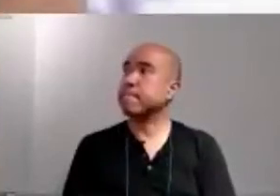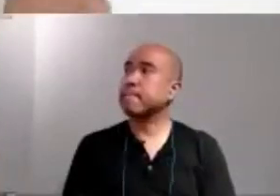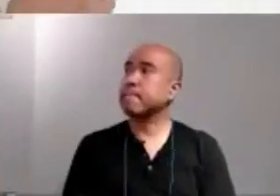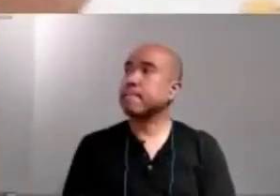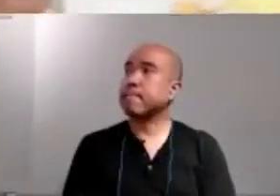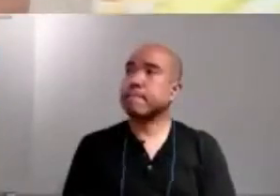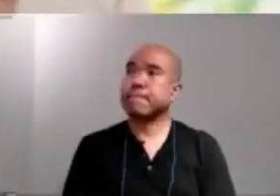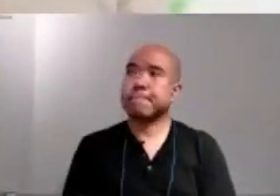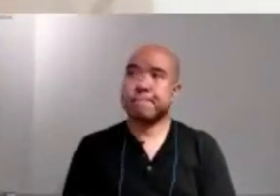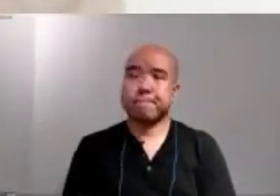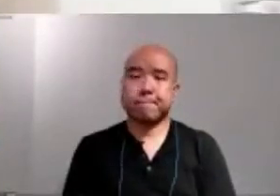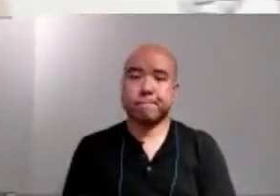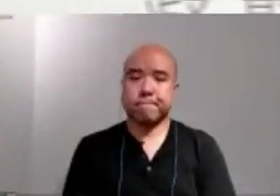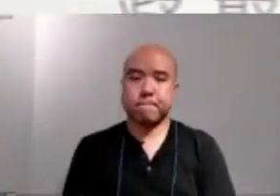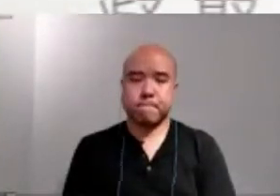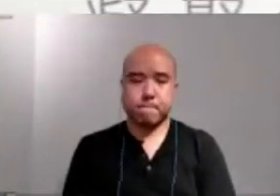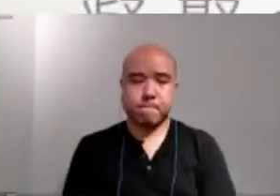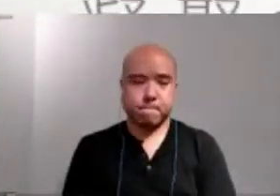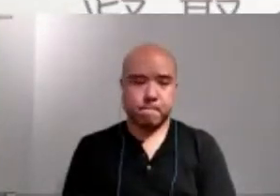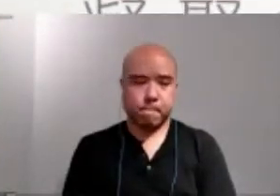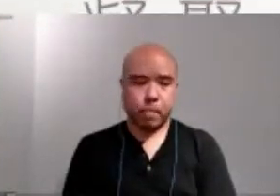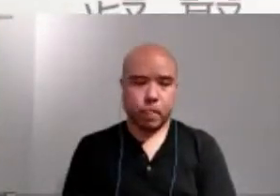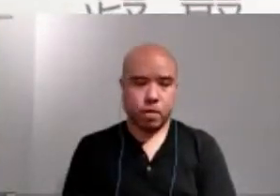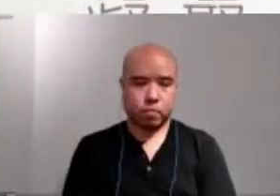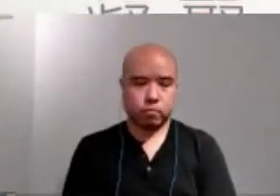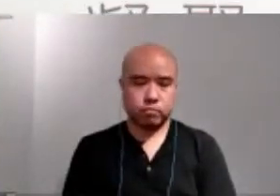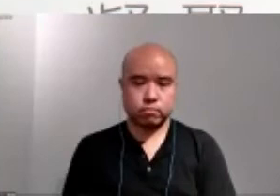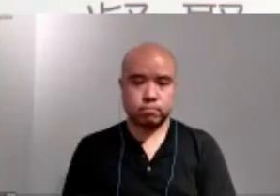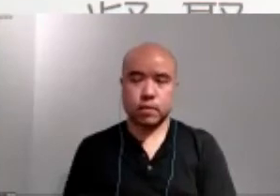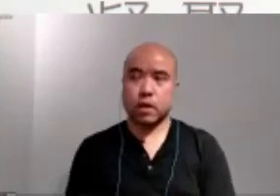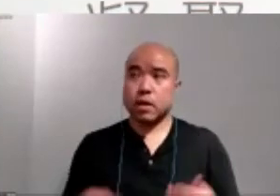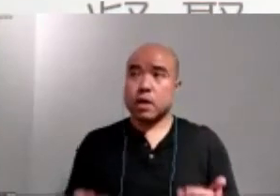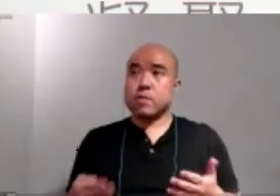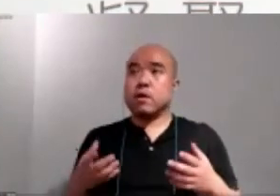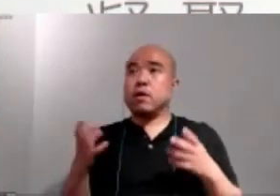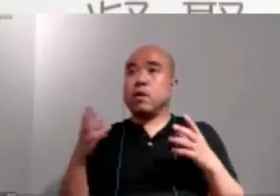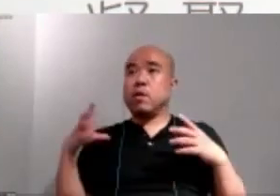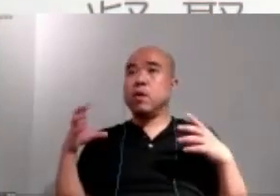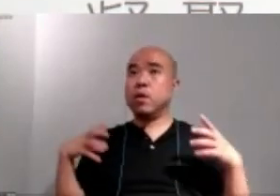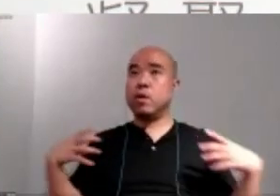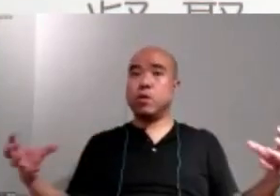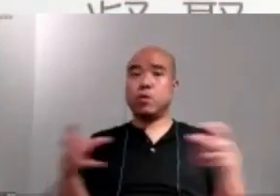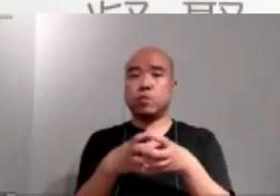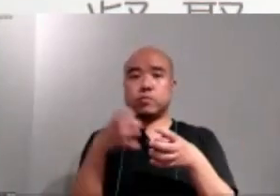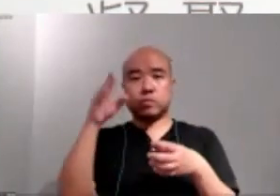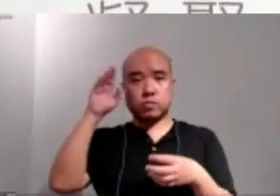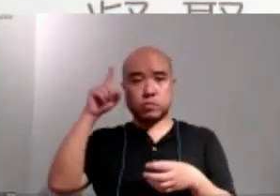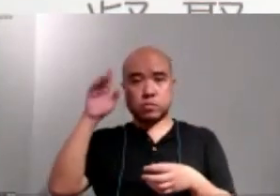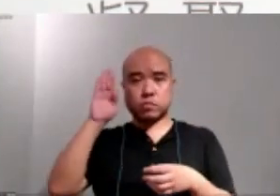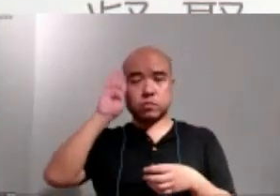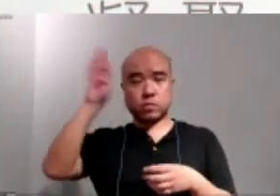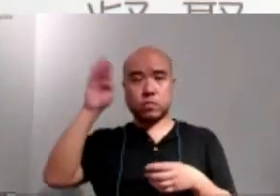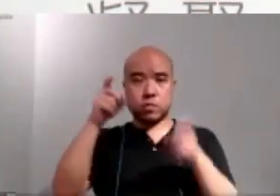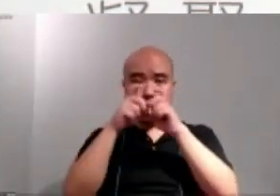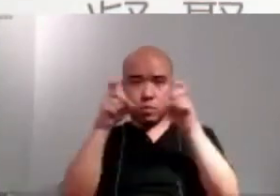咧，大家就為咗推動社會進步咧而聚集喺呢一度啦。關於未來嘅城市咧，我哋在乎我哋